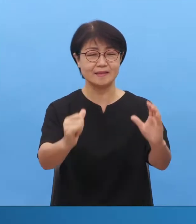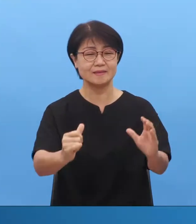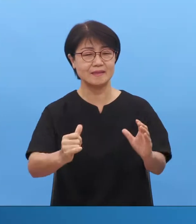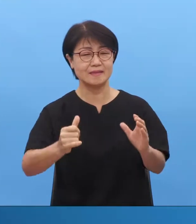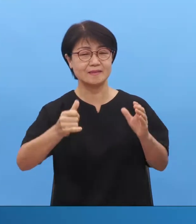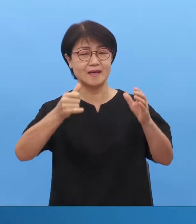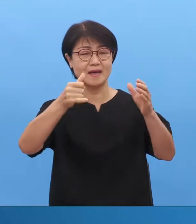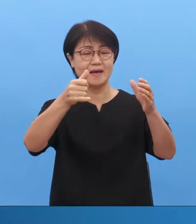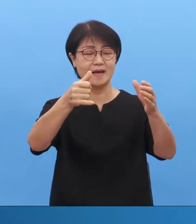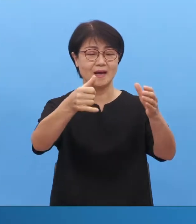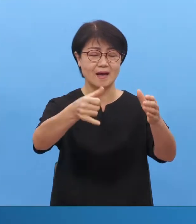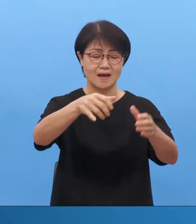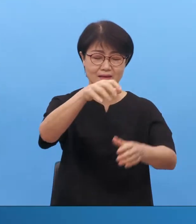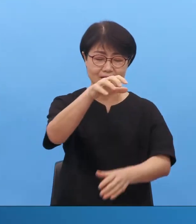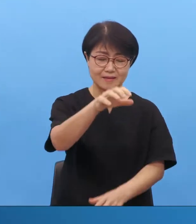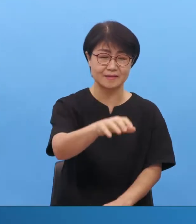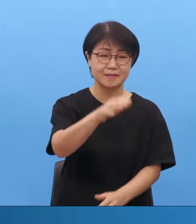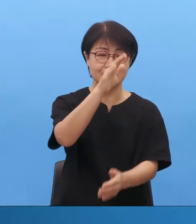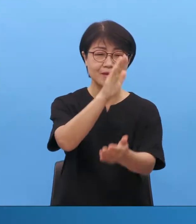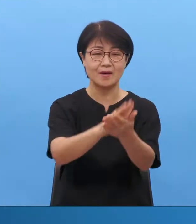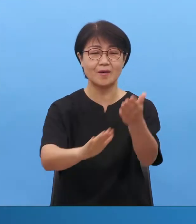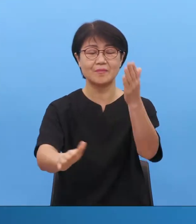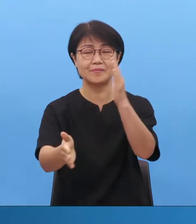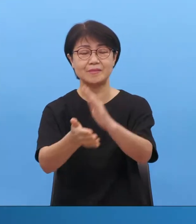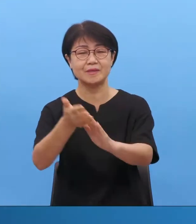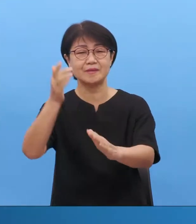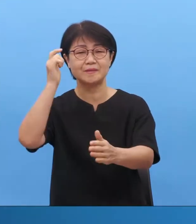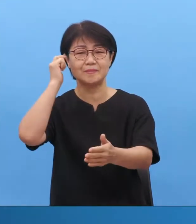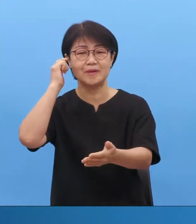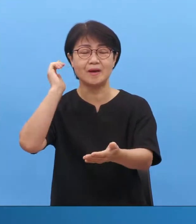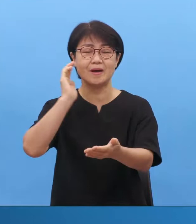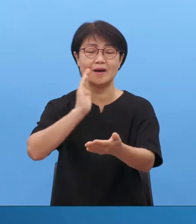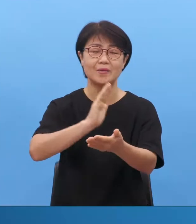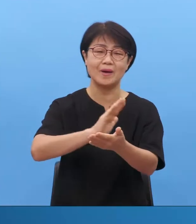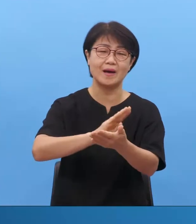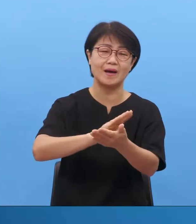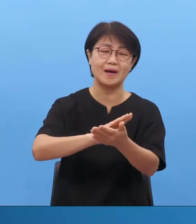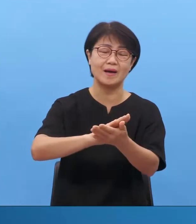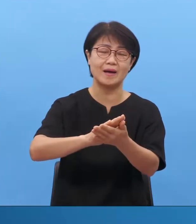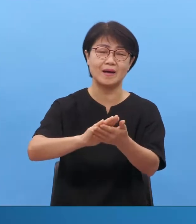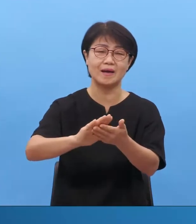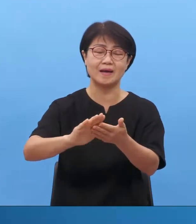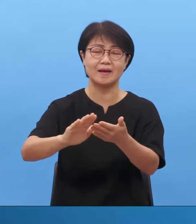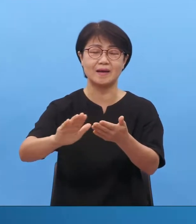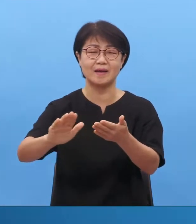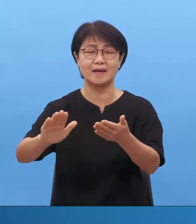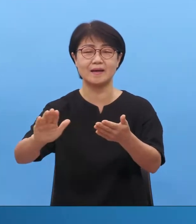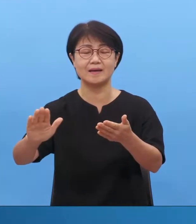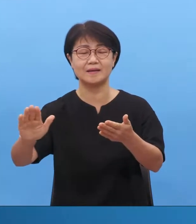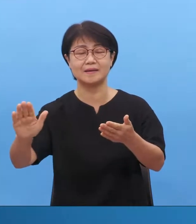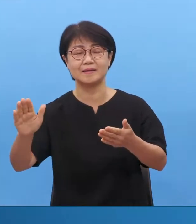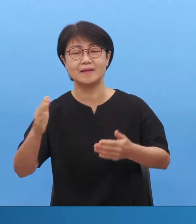이 세상에는 없는 평화.